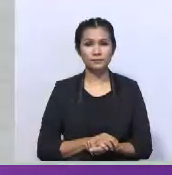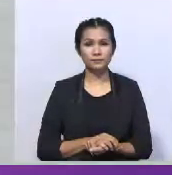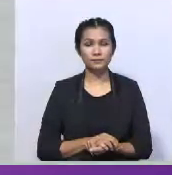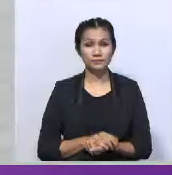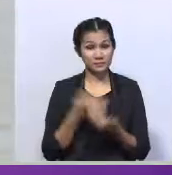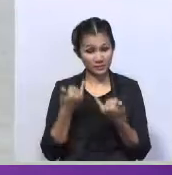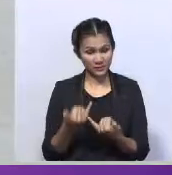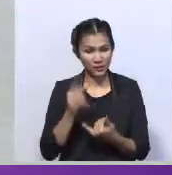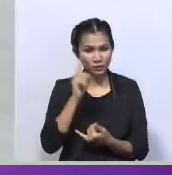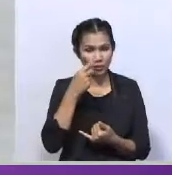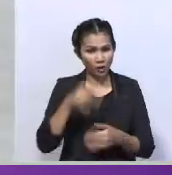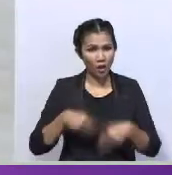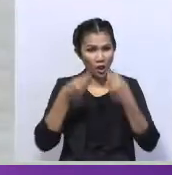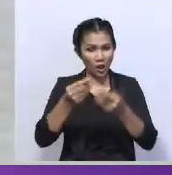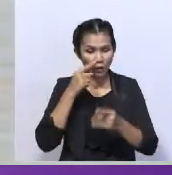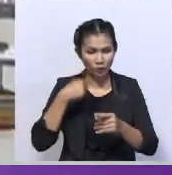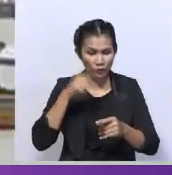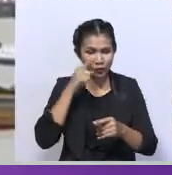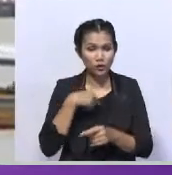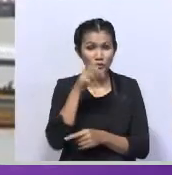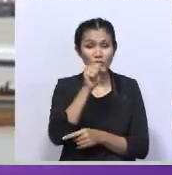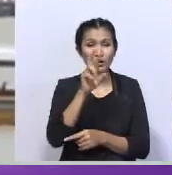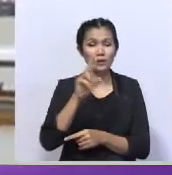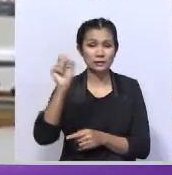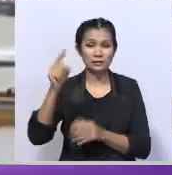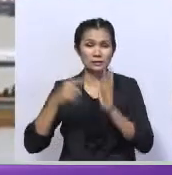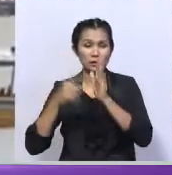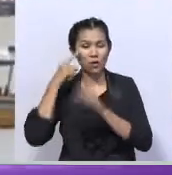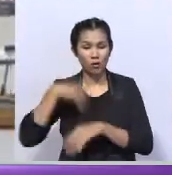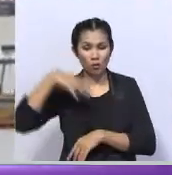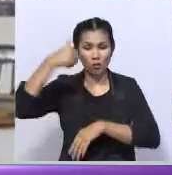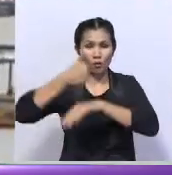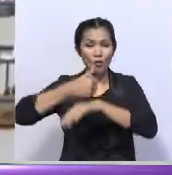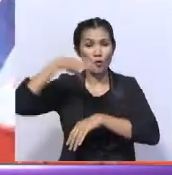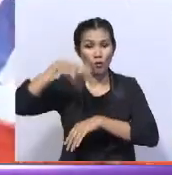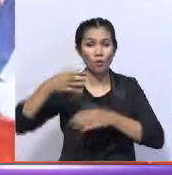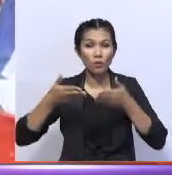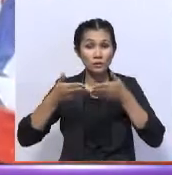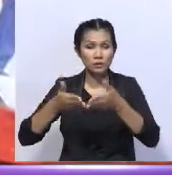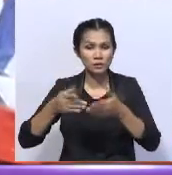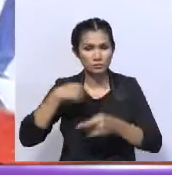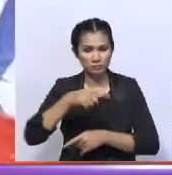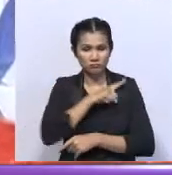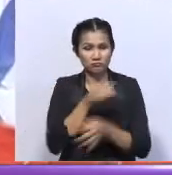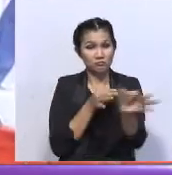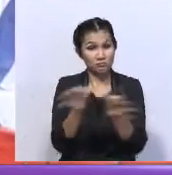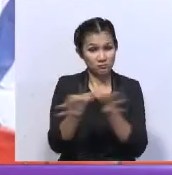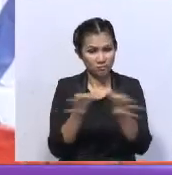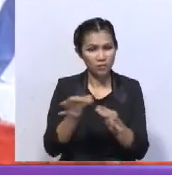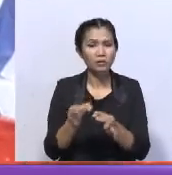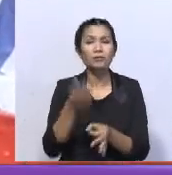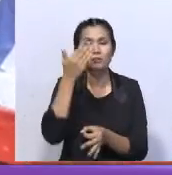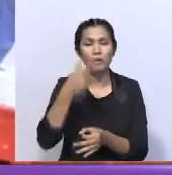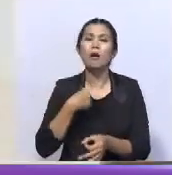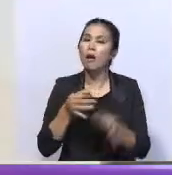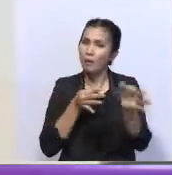เรื่องนี้ต้องยกให้กูรูนายสรศักดิ์แสนสมบัติอธิบดีกรมเจ้าท่ากระทรวงคมนาคมออกมาชี้แจงค่ะซึ่งท่านก็ได้